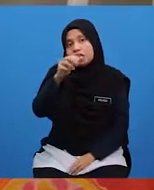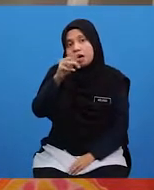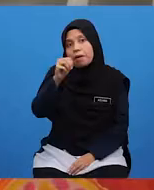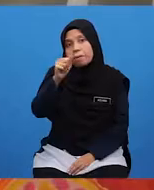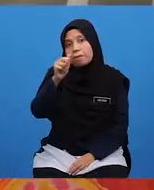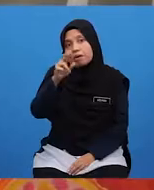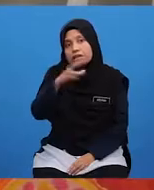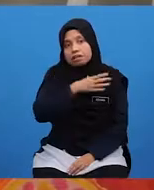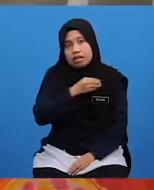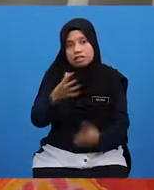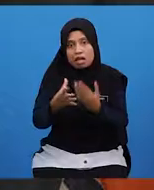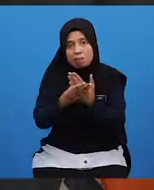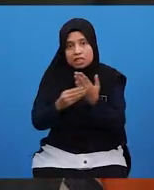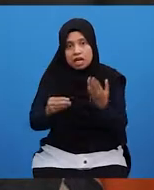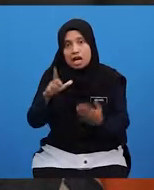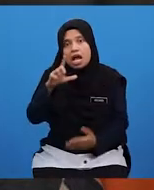minyak linseed.